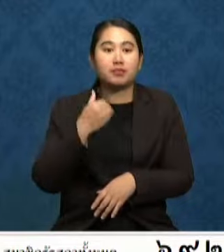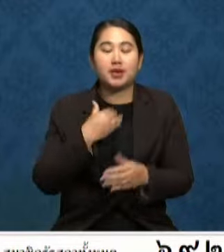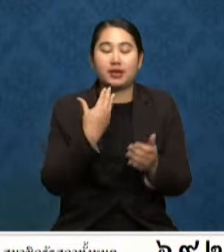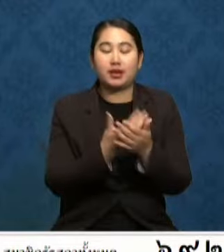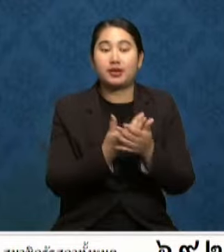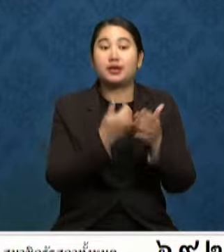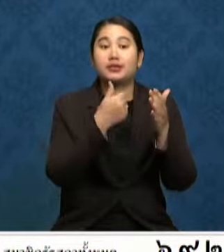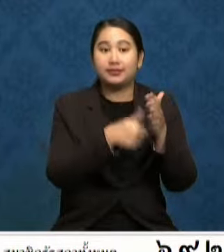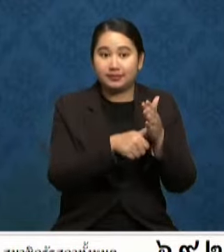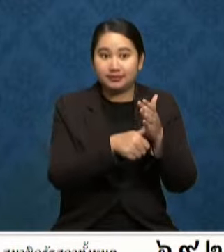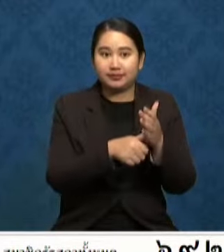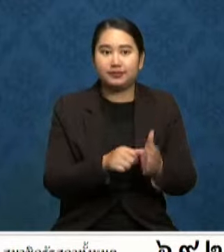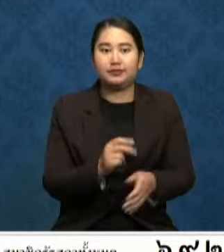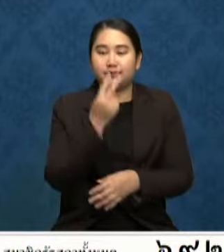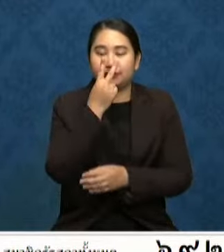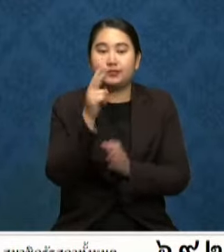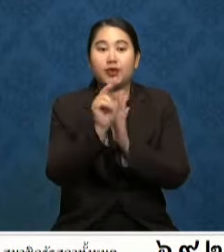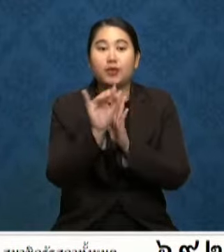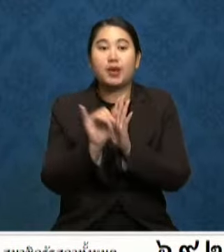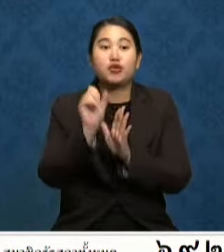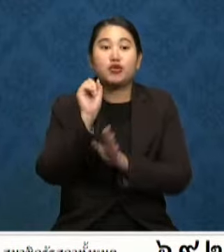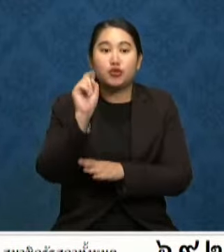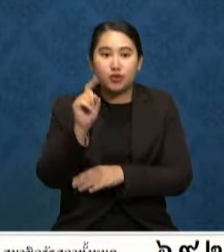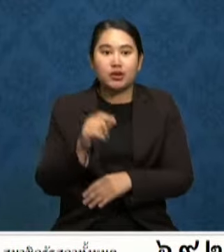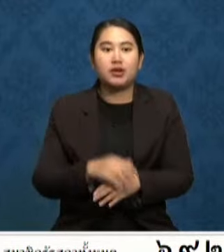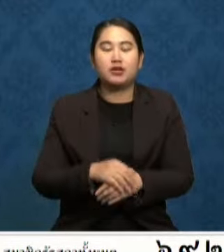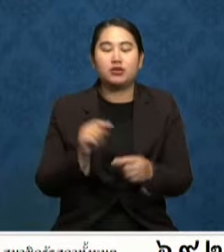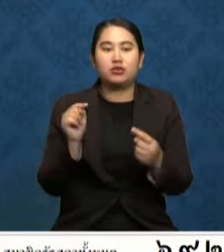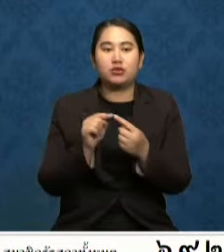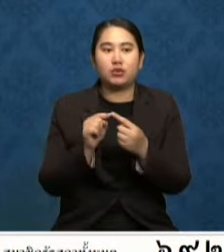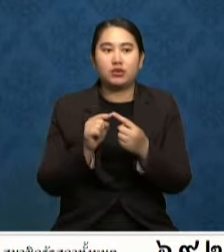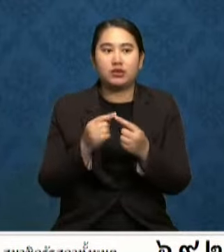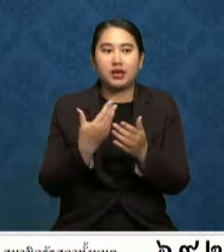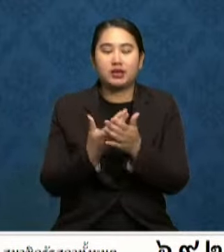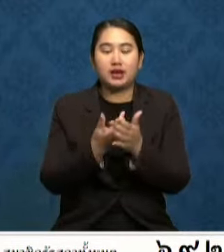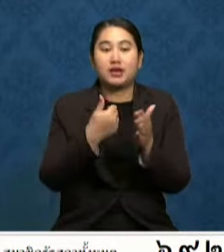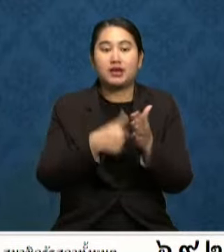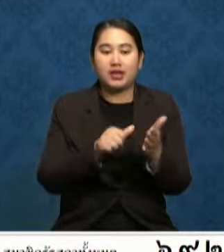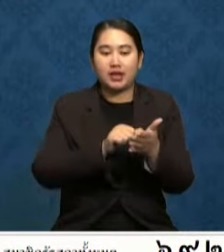นี่ผมไปดูนโภบเร่งดวลกคอปรับโครงสรางนี้ทั้งระบก